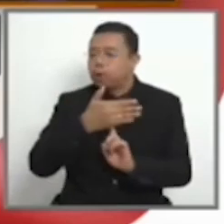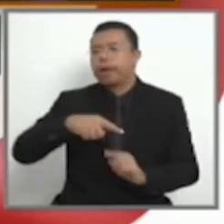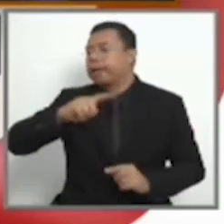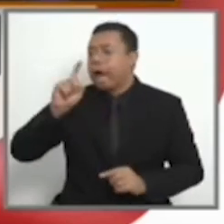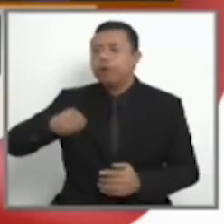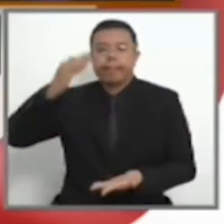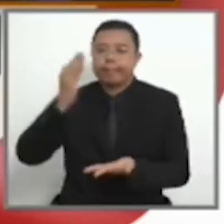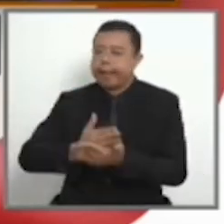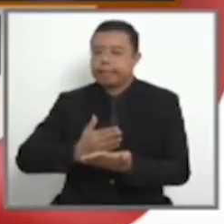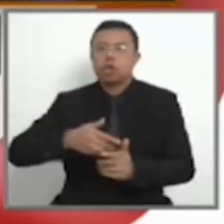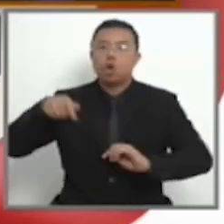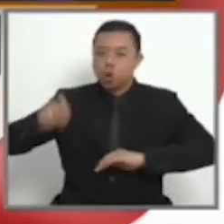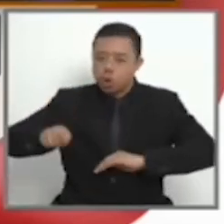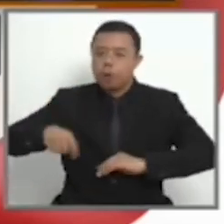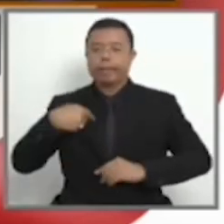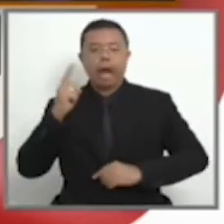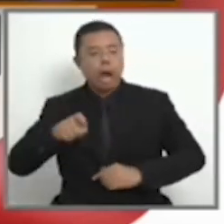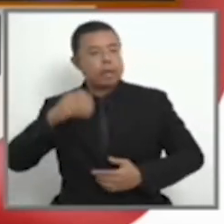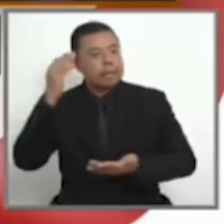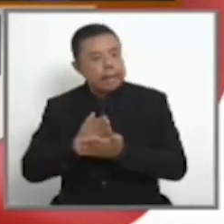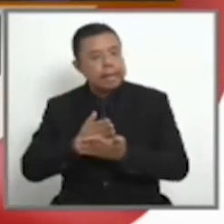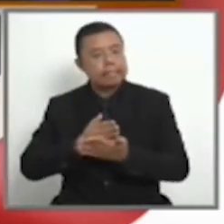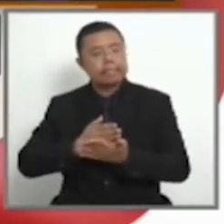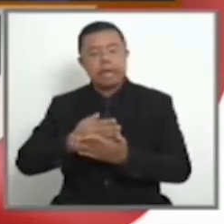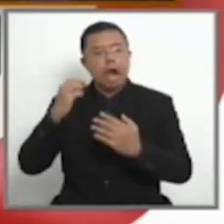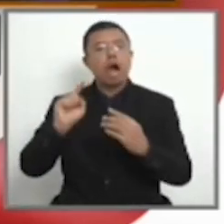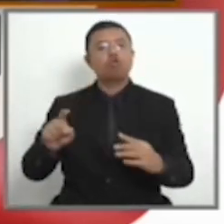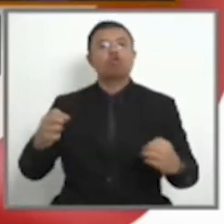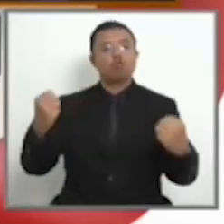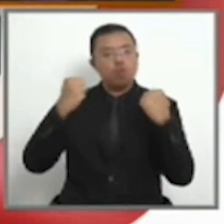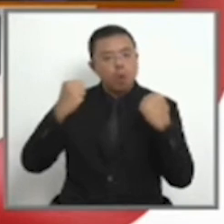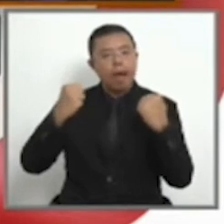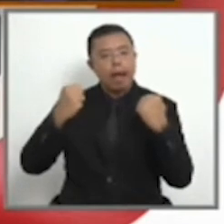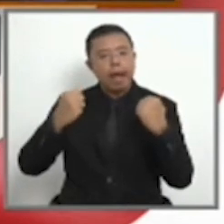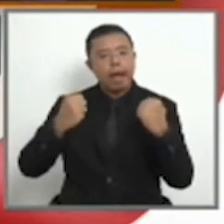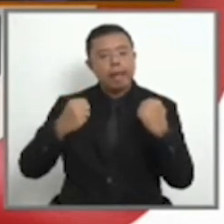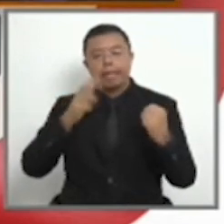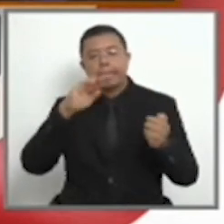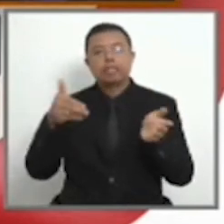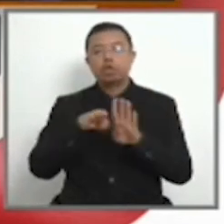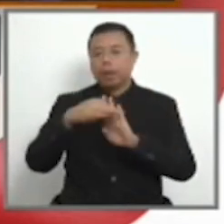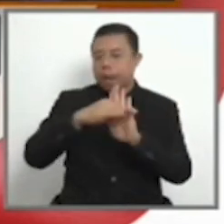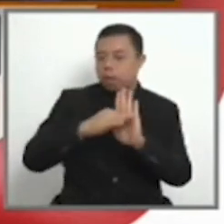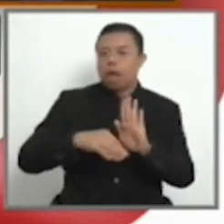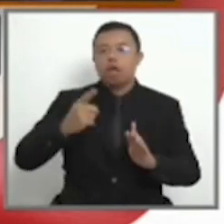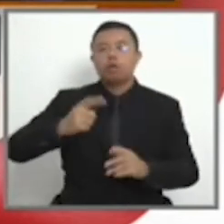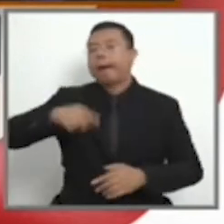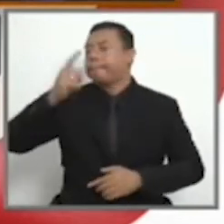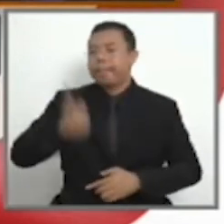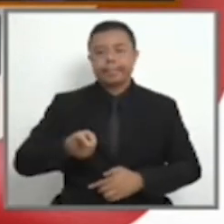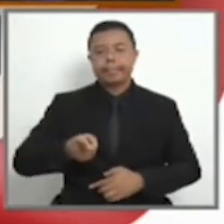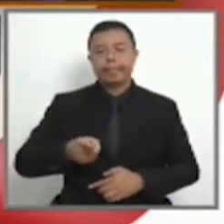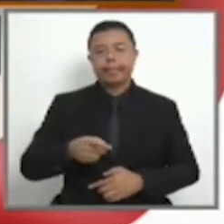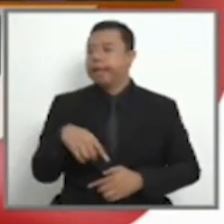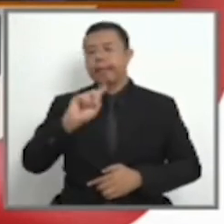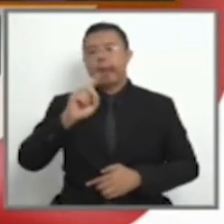Kita tegakkan hukum, dan itu harus kita tegakkan dengan sekeras-kerasnya, dan itu sudah menurut saya aksiomatis.